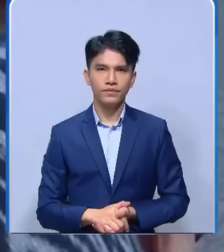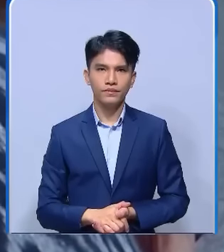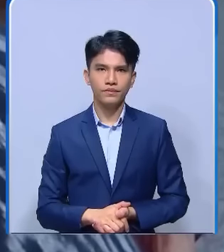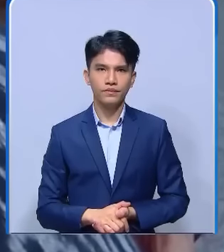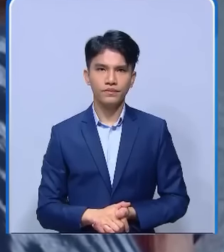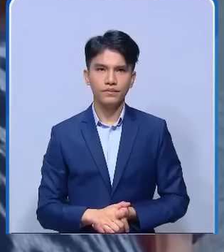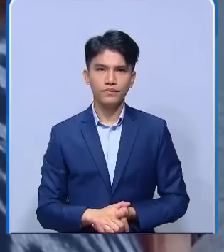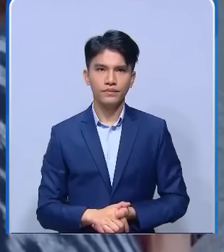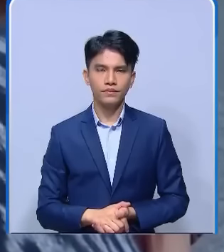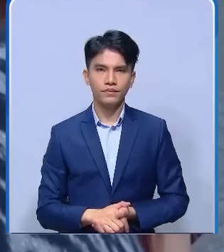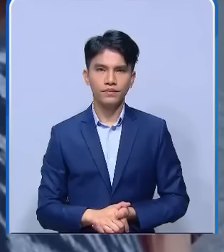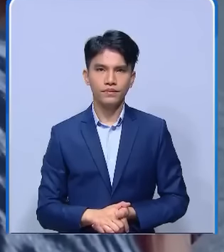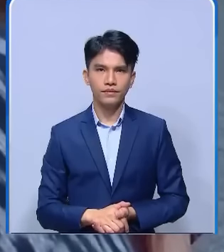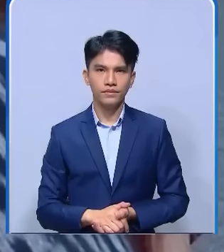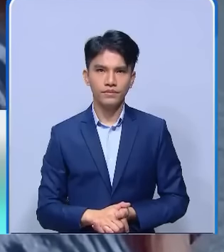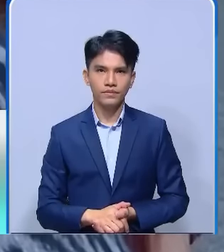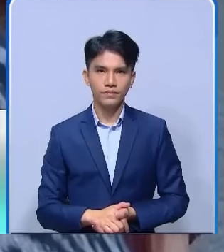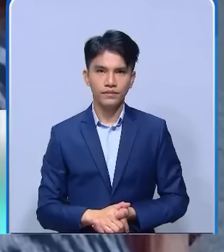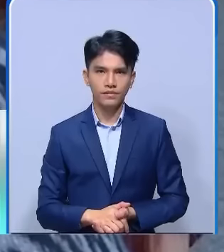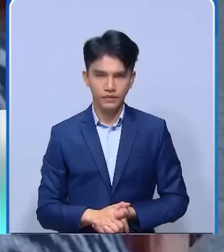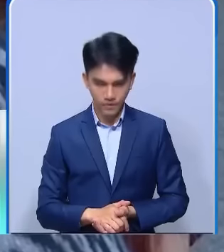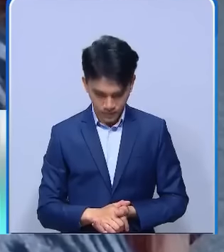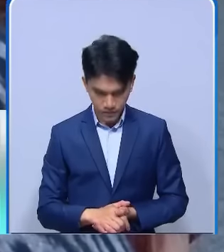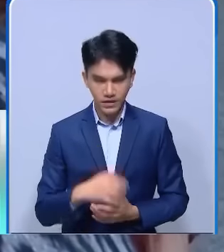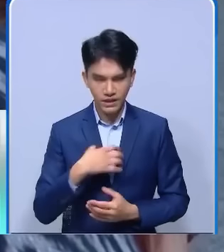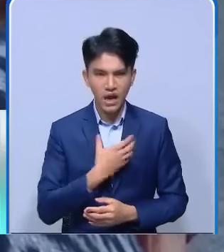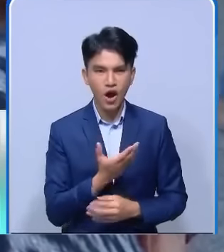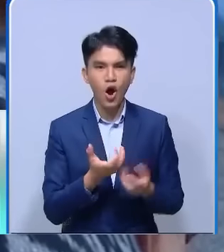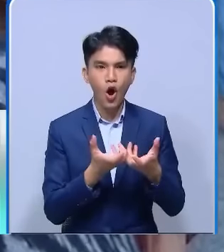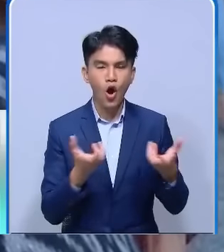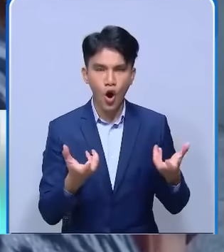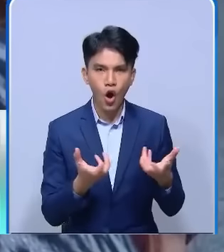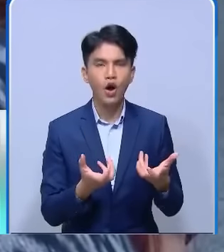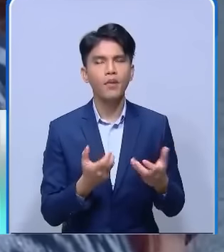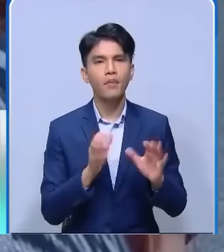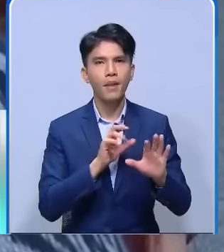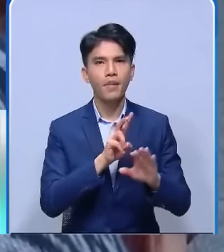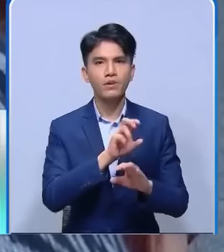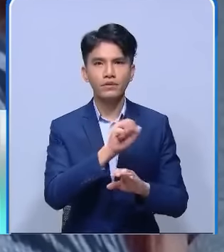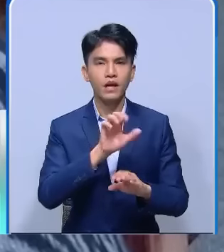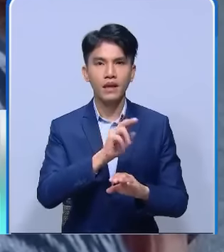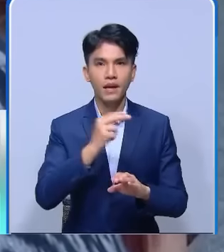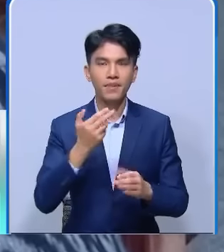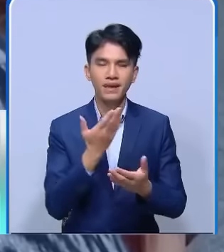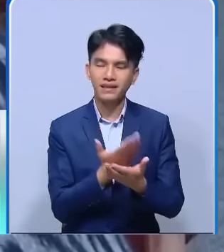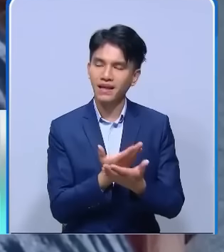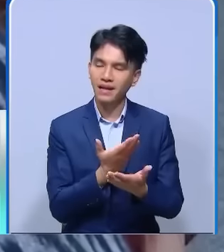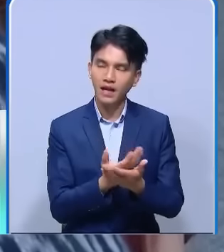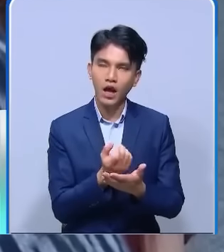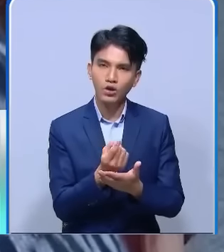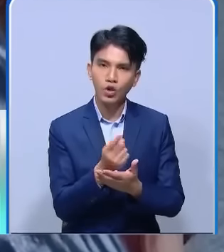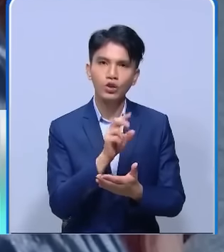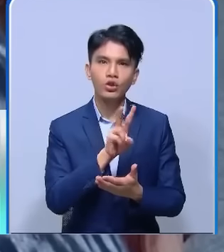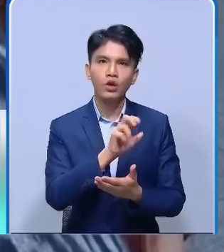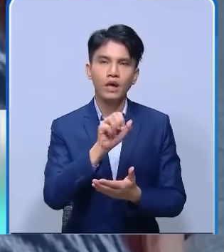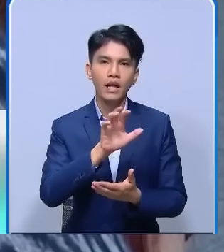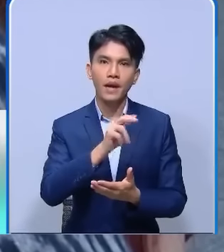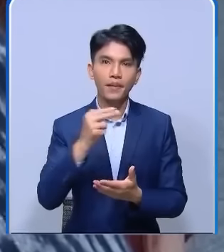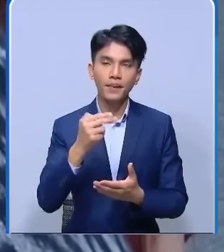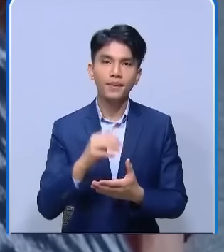ในกุฎังของท่านน่ะที่ยังไม่ได้เบิกอีกดีลเลอร์นึงอ่ะ 250,000 กว่าบาทนะคะพี่ขอตรงนี้ขอเงินสดทั้งหมดเลยนะแ